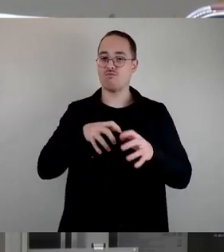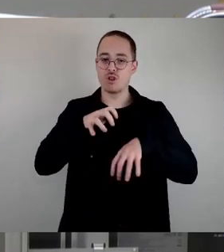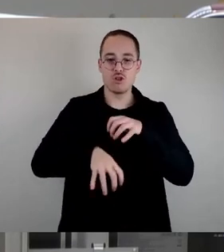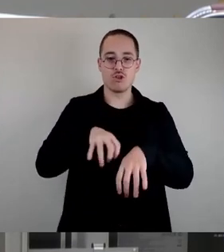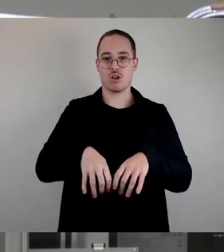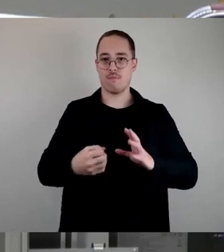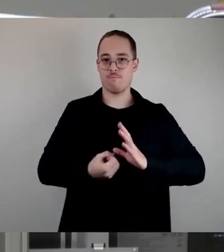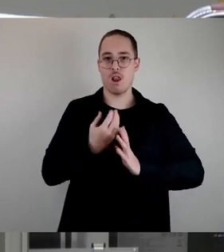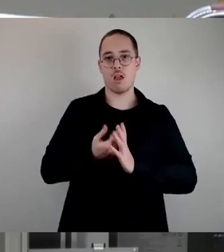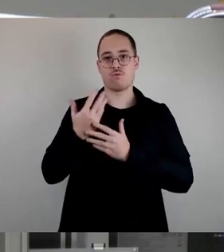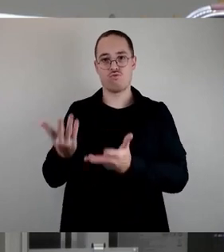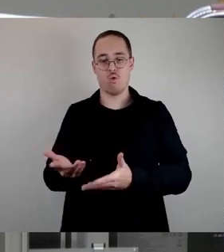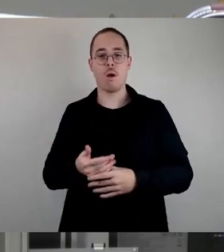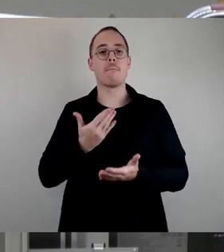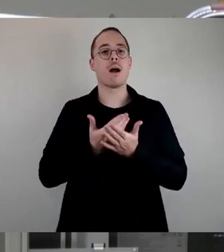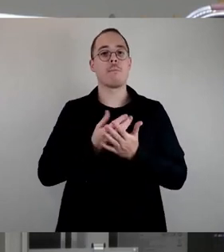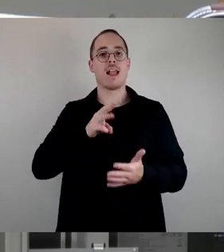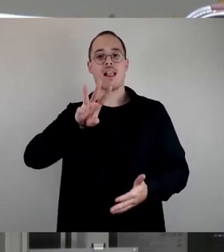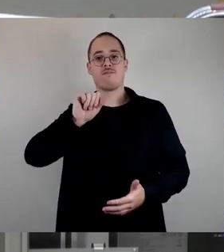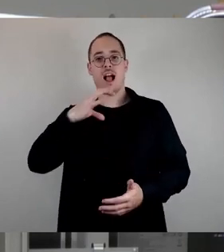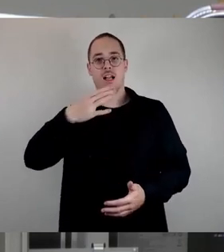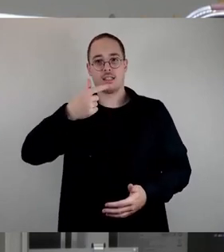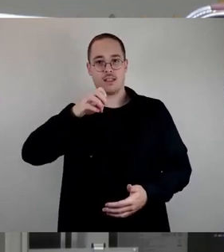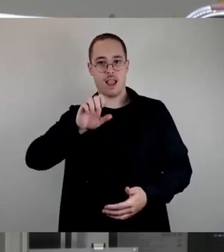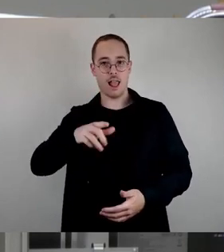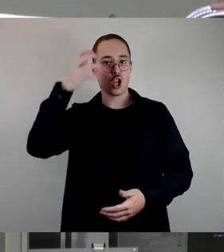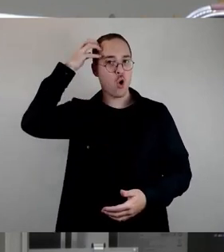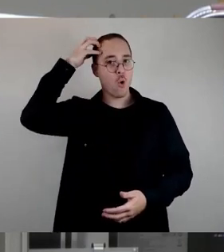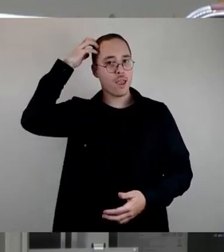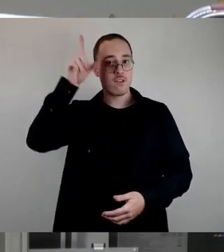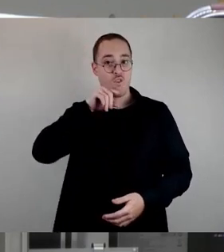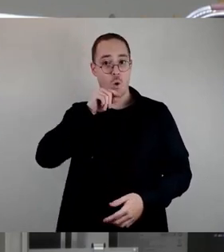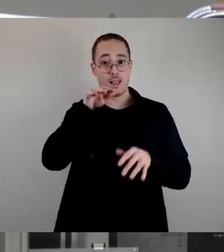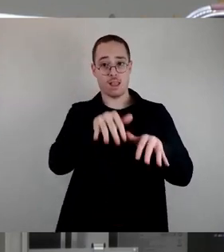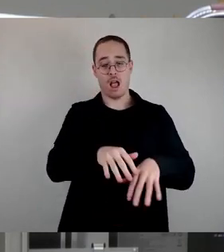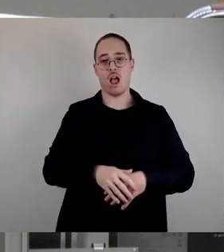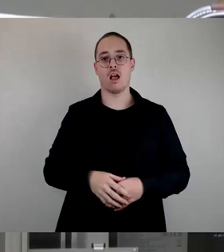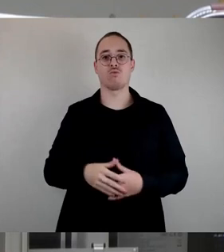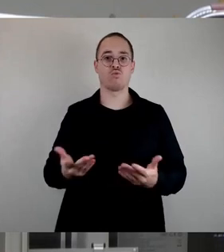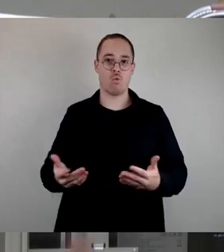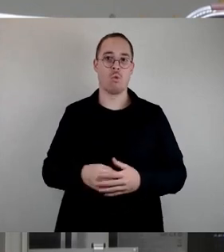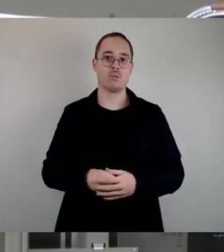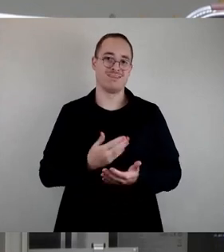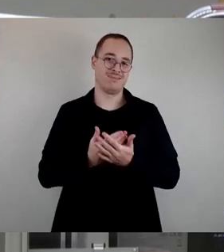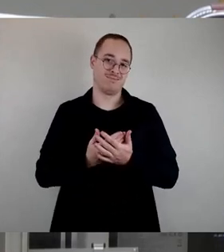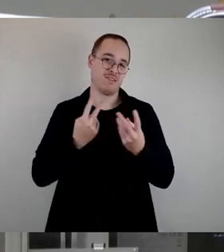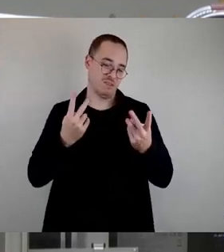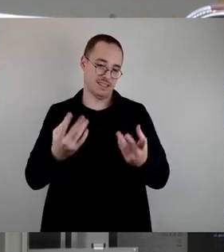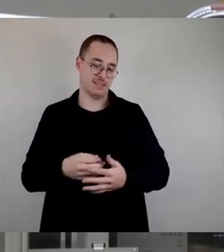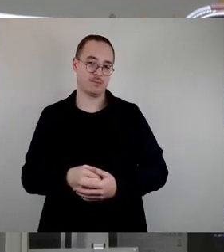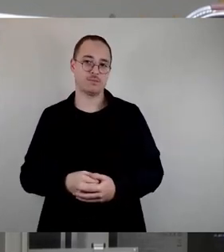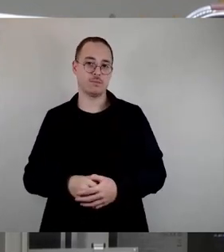Waldschlösschendebatte. Wir haben da aber auch noch viele andere wertvolle Lebewesen. Es ist auch einer der längste